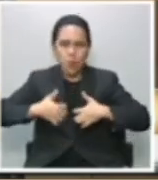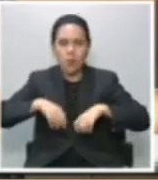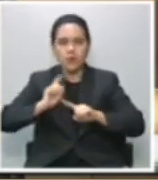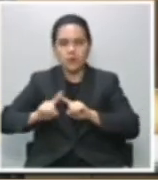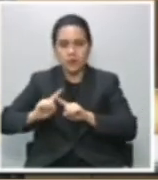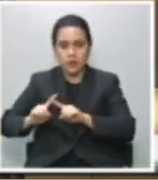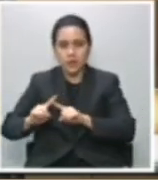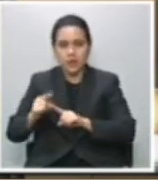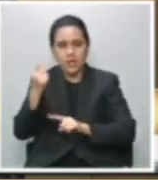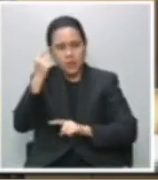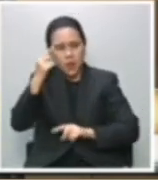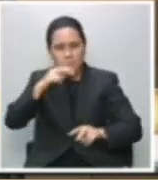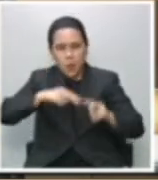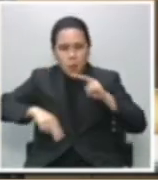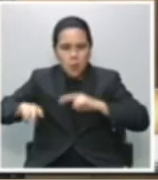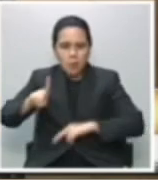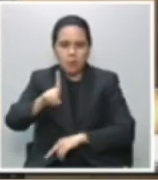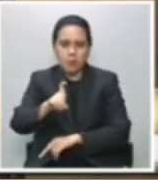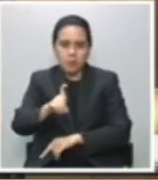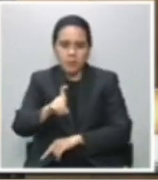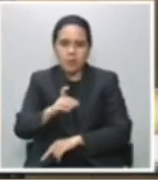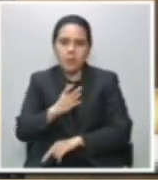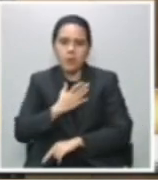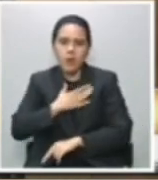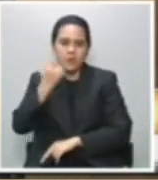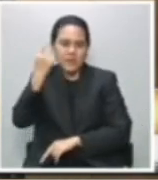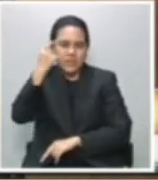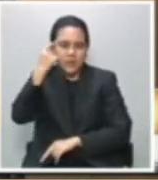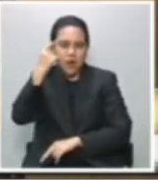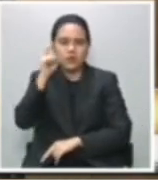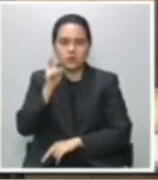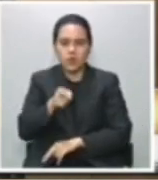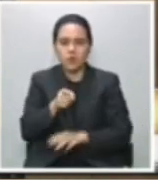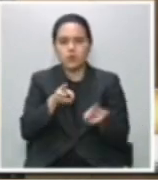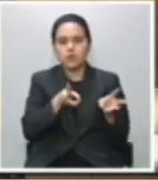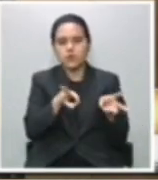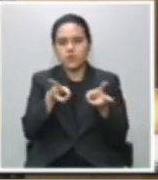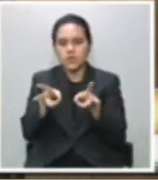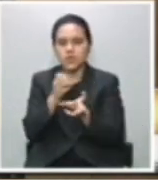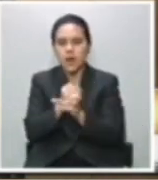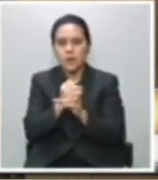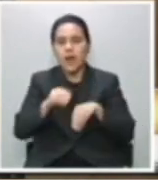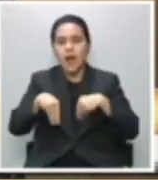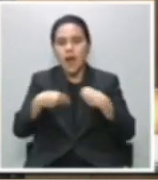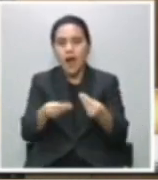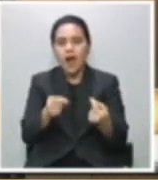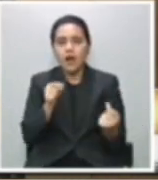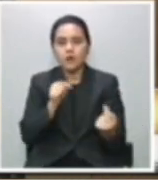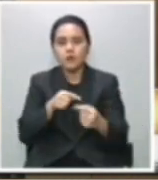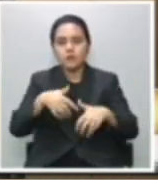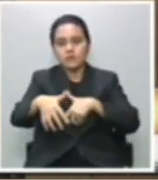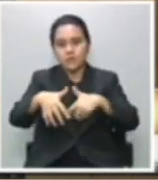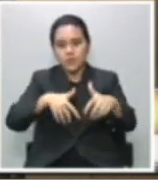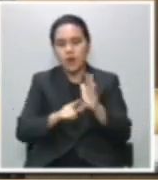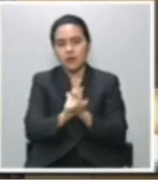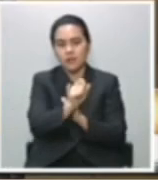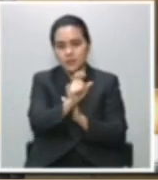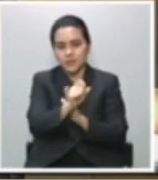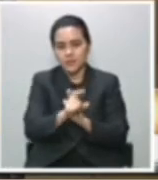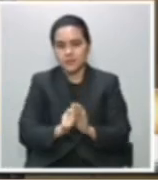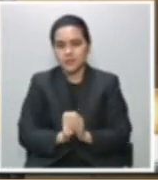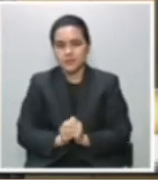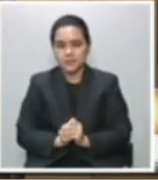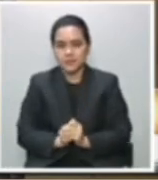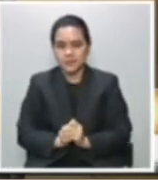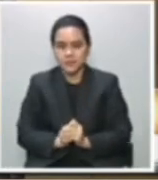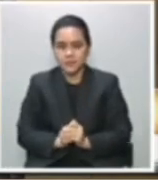จะดูไม่ได้ผมคาดว่าก็คงจะต้องหาทางทำให้กับพี่น้องชาวศรีสะเกษนะครับอ